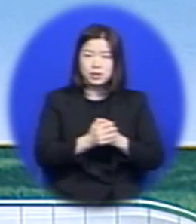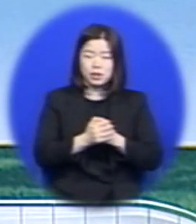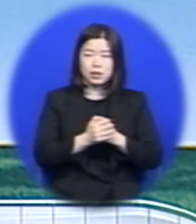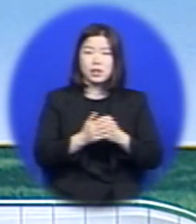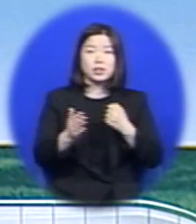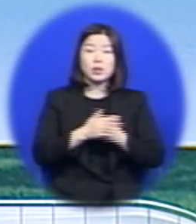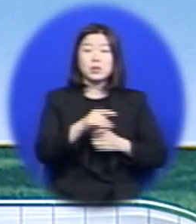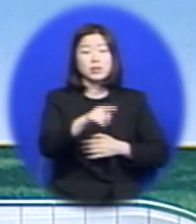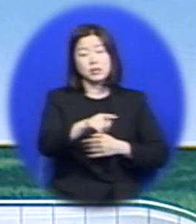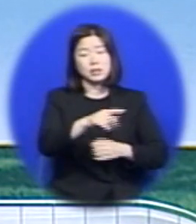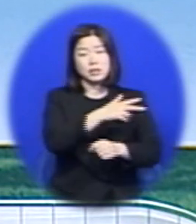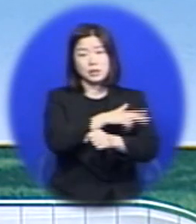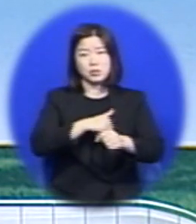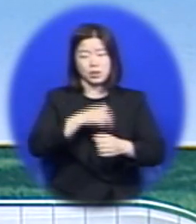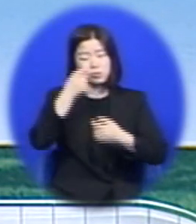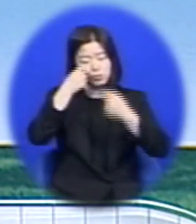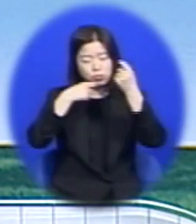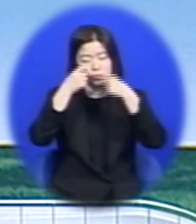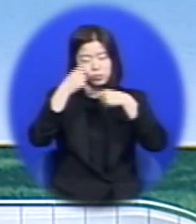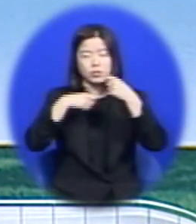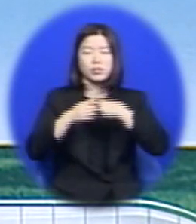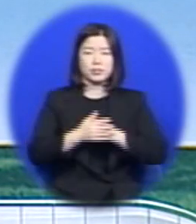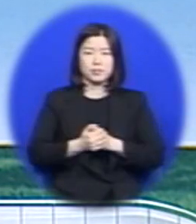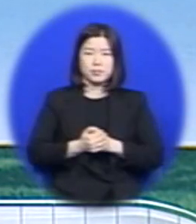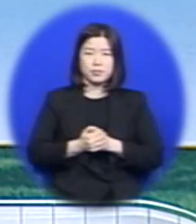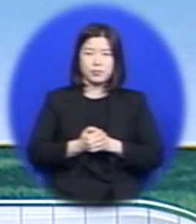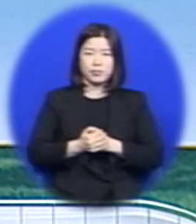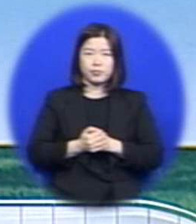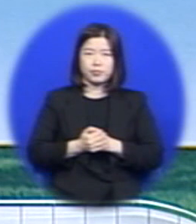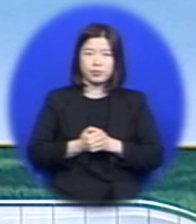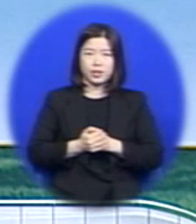그러니까 그 집사님이 우시더라.